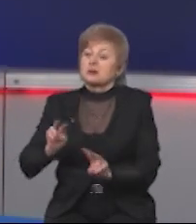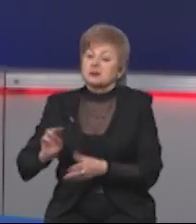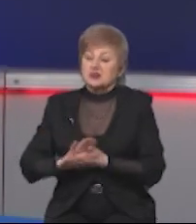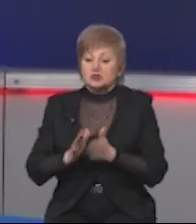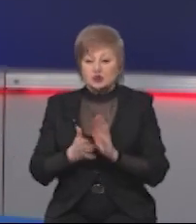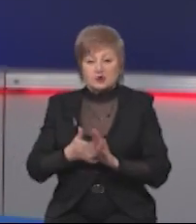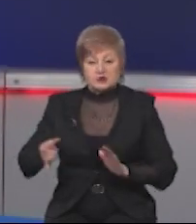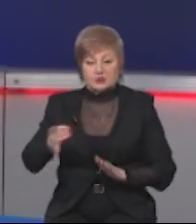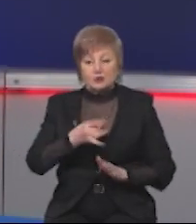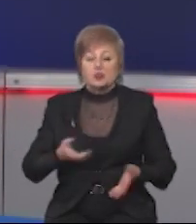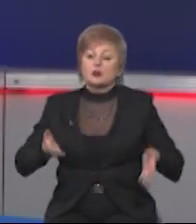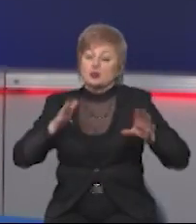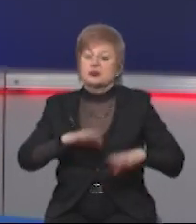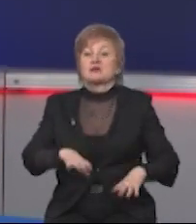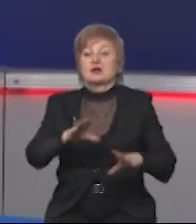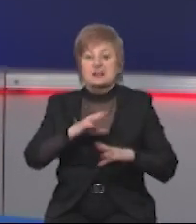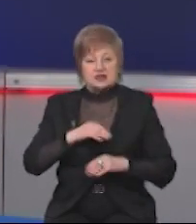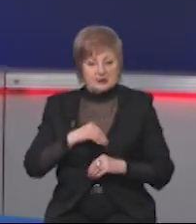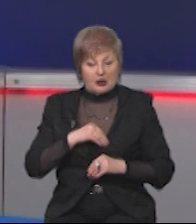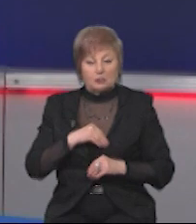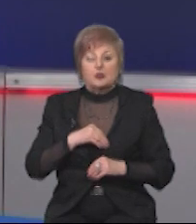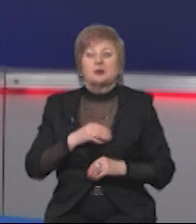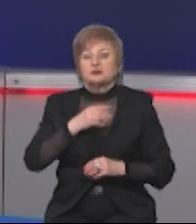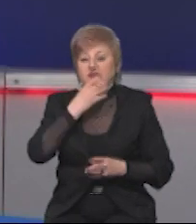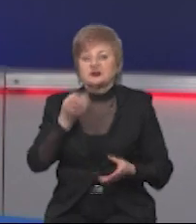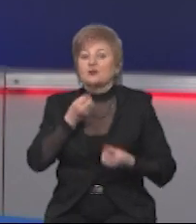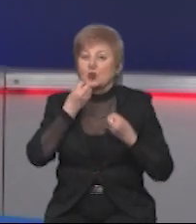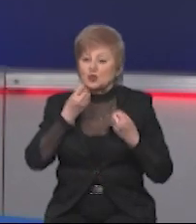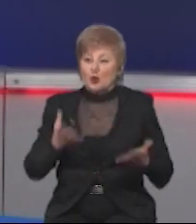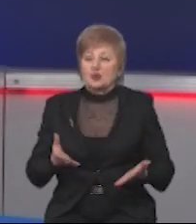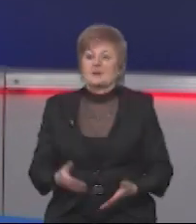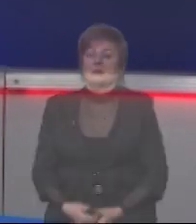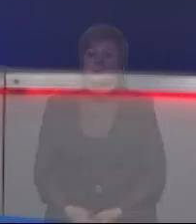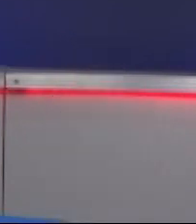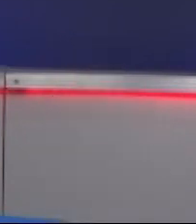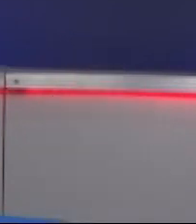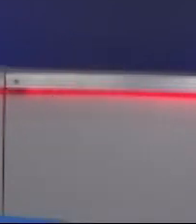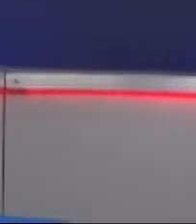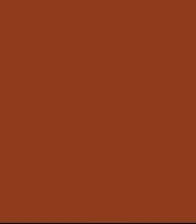Тож залишайтеся із Суспільним. На все добре, залишайтеся здоровими.